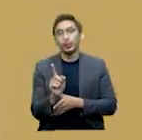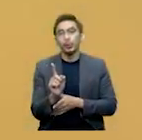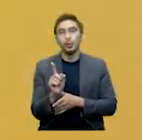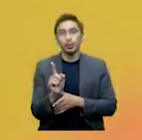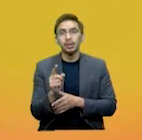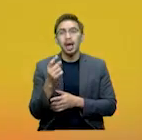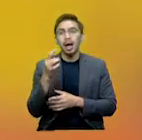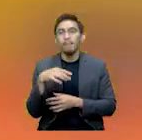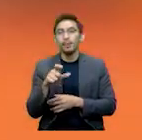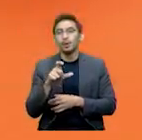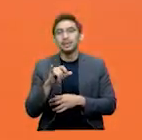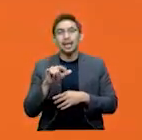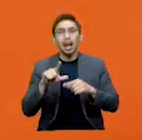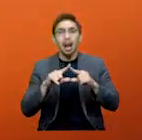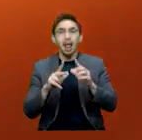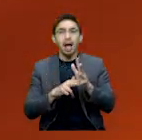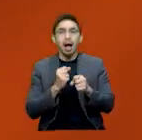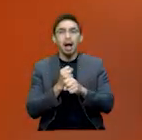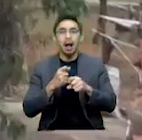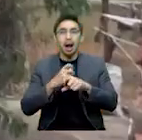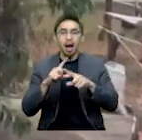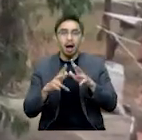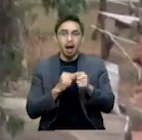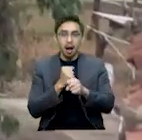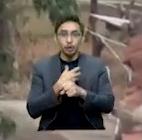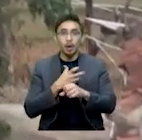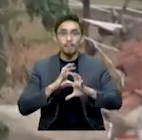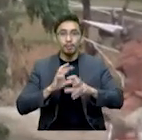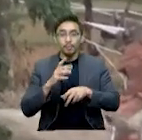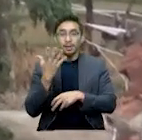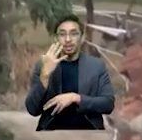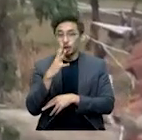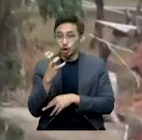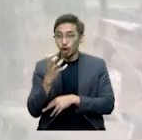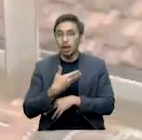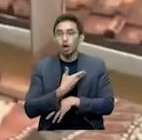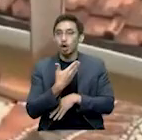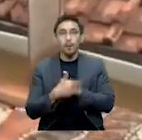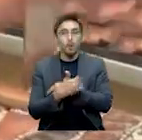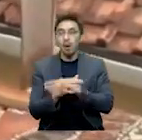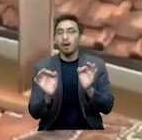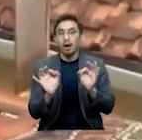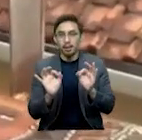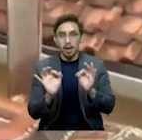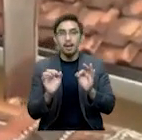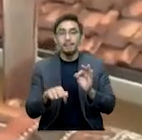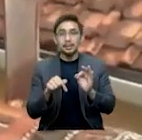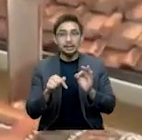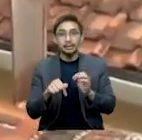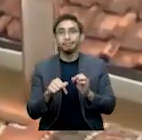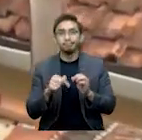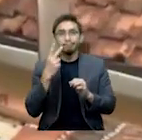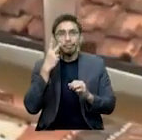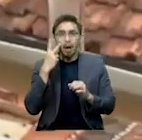Cilangla, Cirenghas, Kabupaten Sukabumi, Jawa Barat, Sabtu sore. Tak ada korban dalam kejadian ini. Dari sana angin mah tuh lihatnya, Ibu.